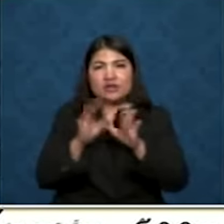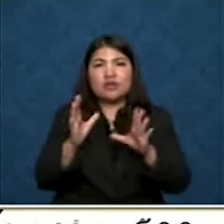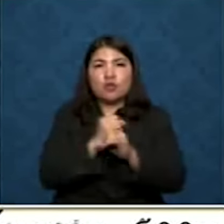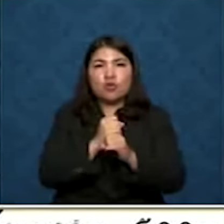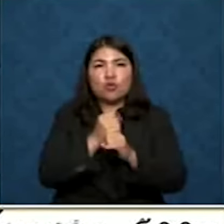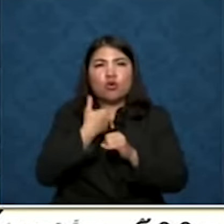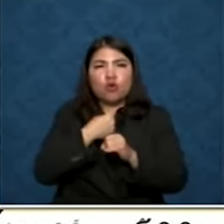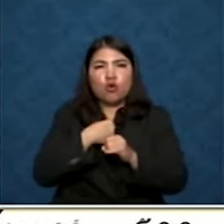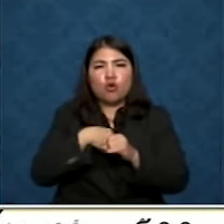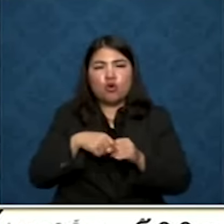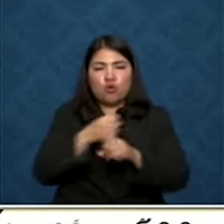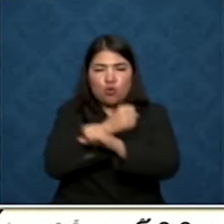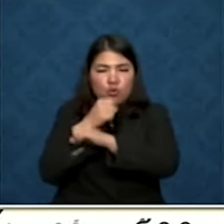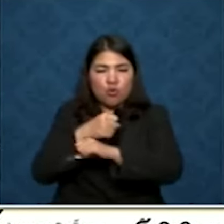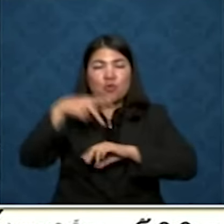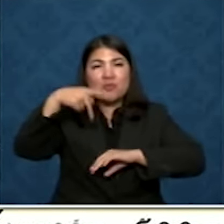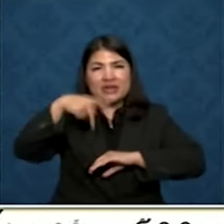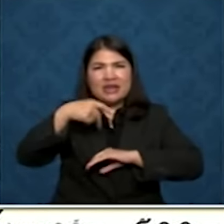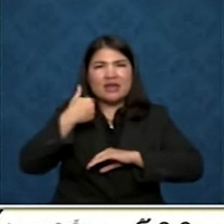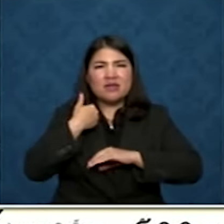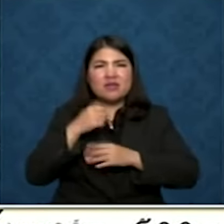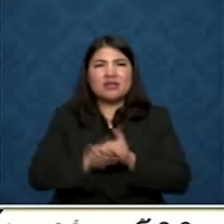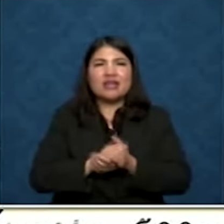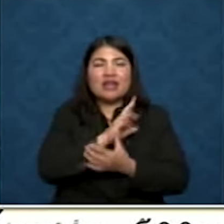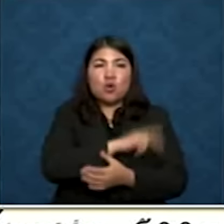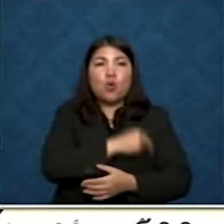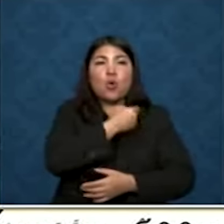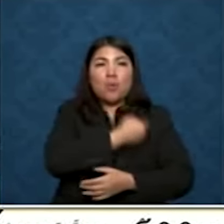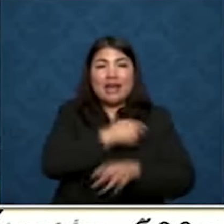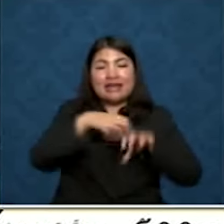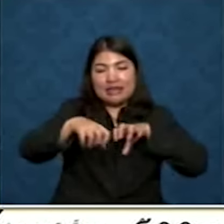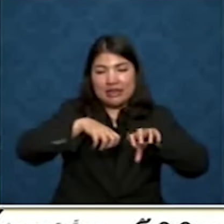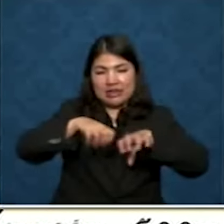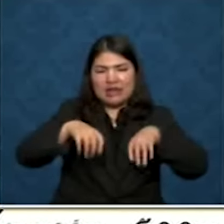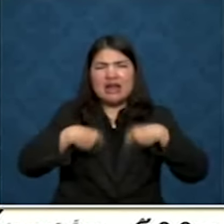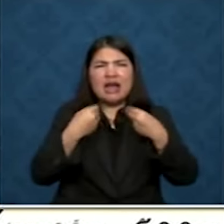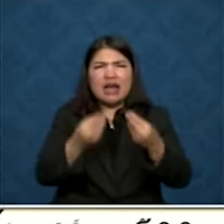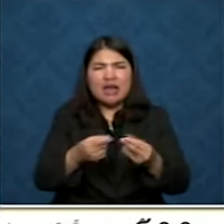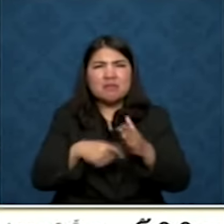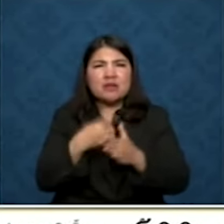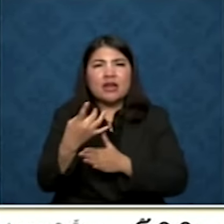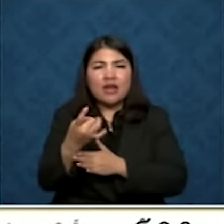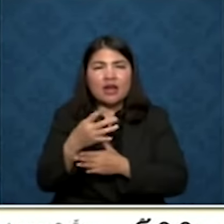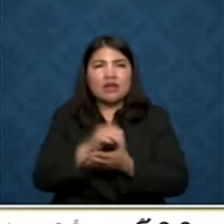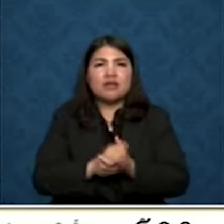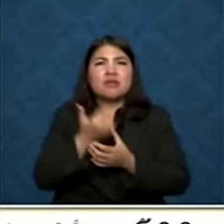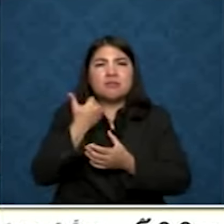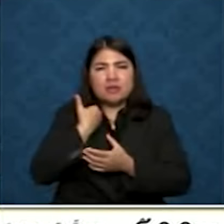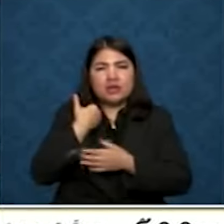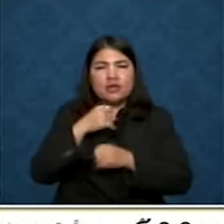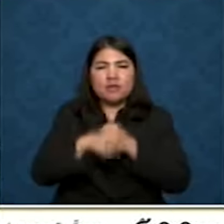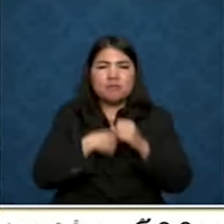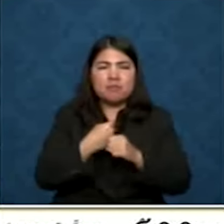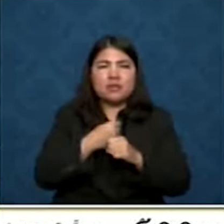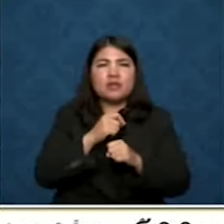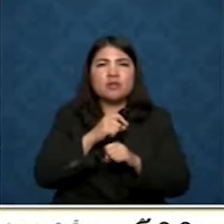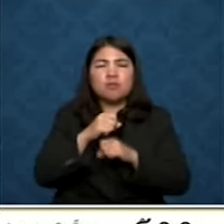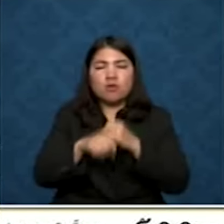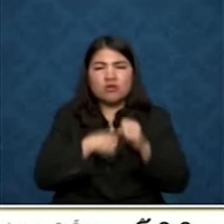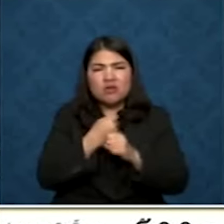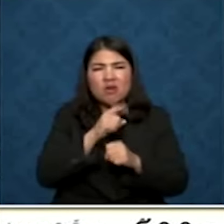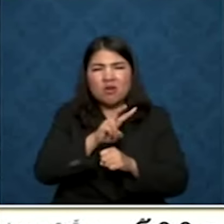ควบคุมพิเศษเนะครับมันเป็นห้องควบคุมพิเศษที่โรงพยาบาลจัดเอาไว้เพื่ออะไรมีเกิดขึ้นตั้งแต่เมื่อไหร่นะครับแล้วก็